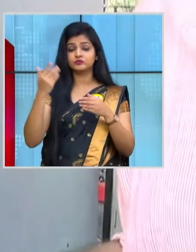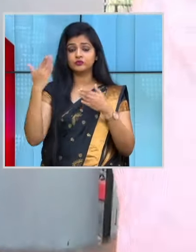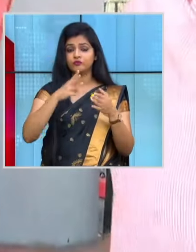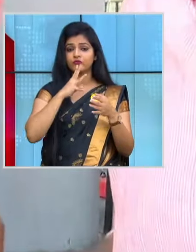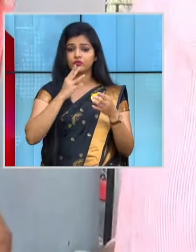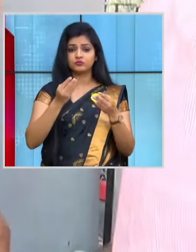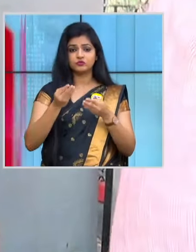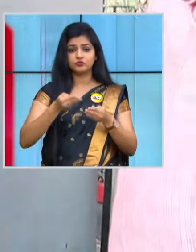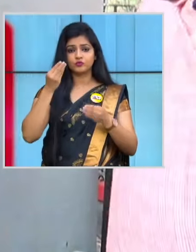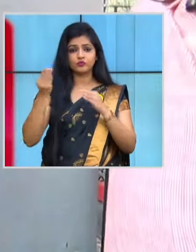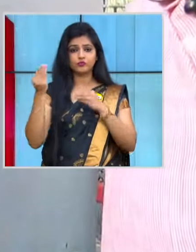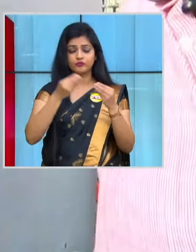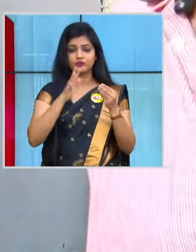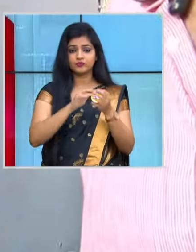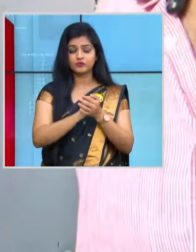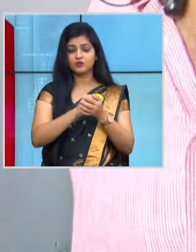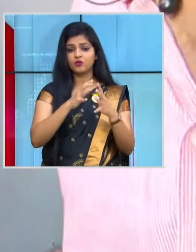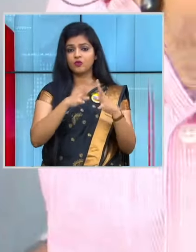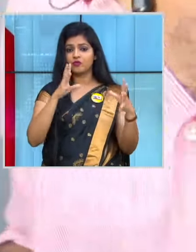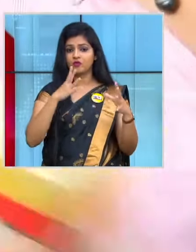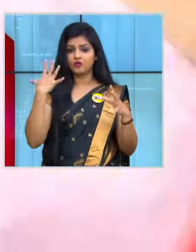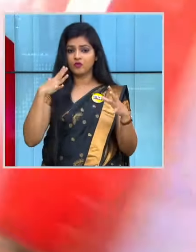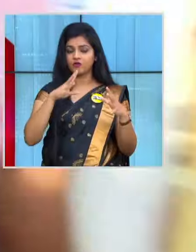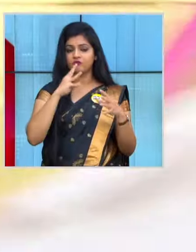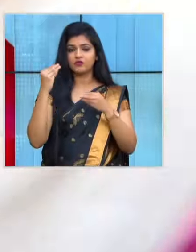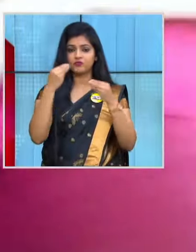കൊണ്ടുതന്നു. ടാങ്കറിലുള്ള വെള്ളം മാത്രമാണ്? ആ, ടാങ്കറിലുള്ള.